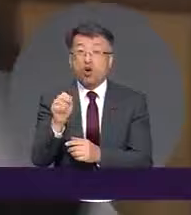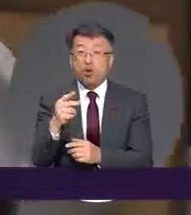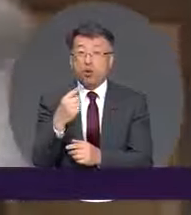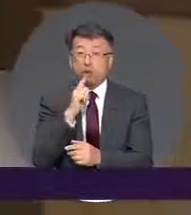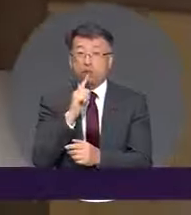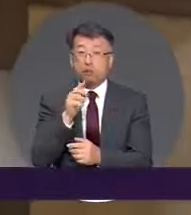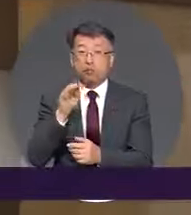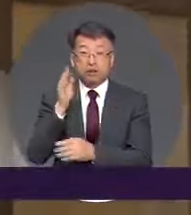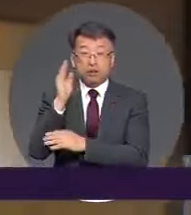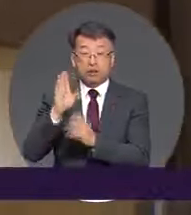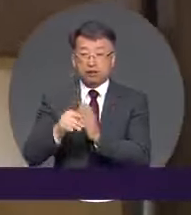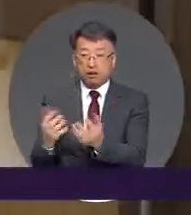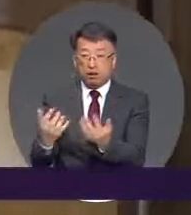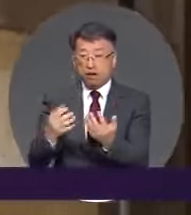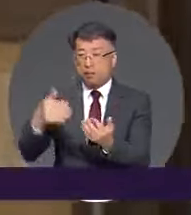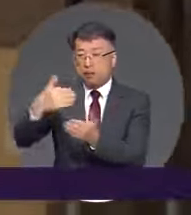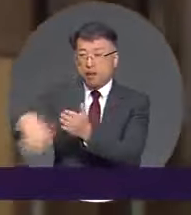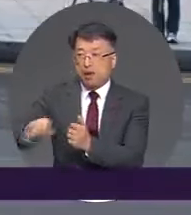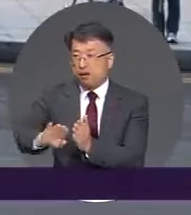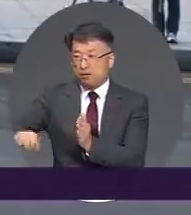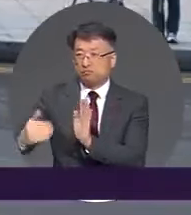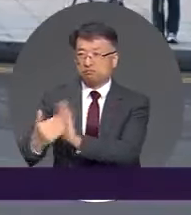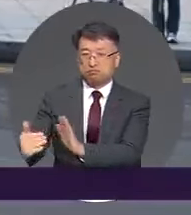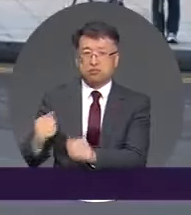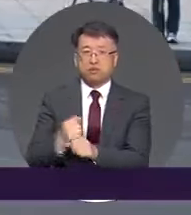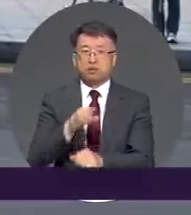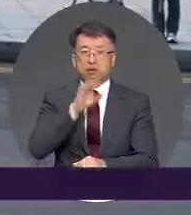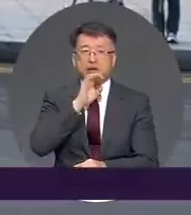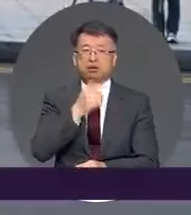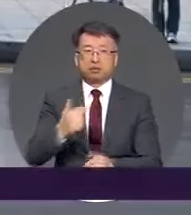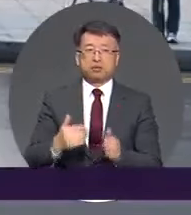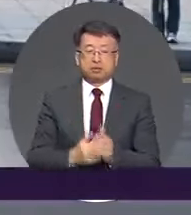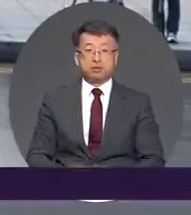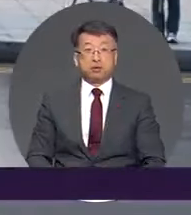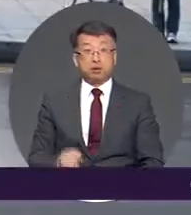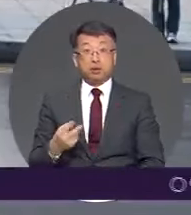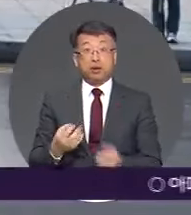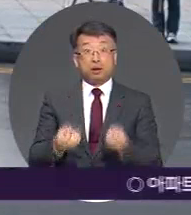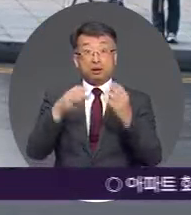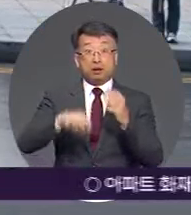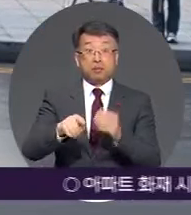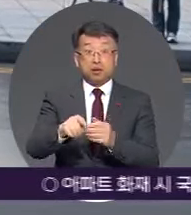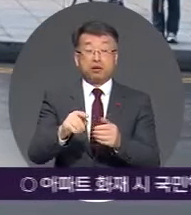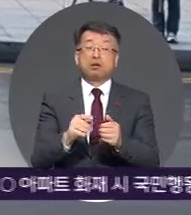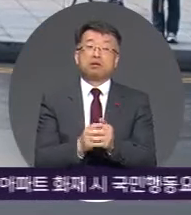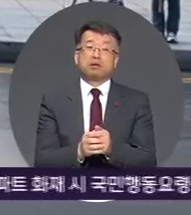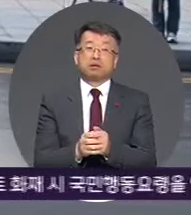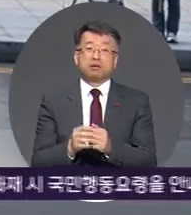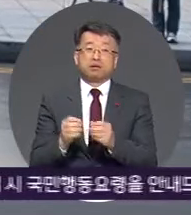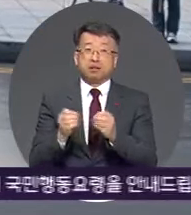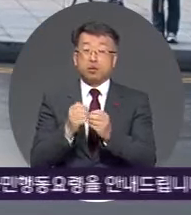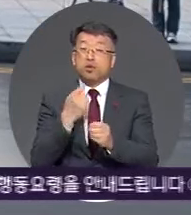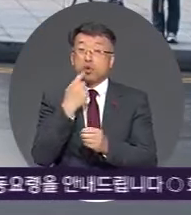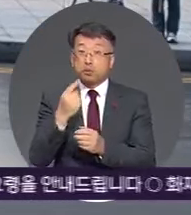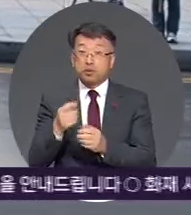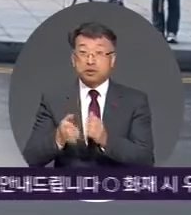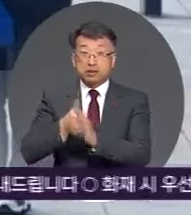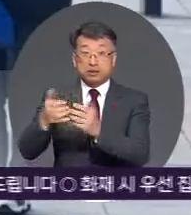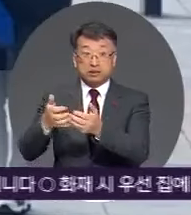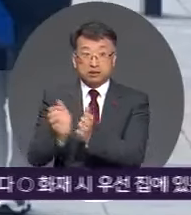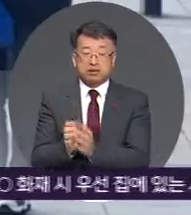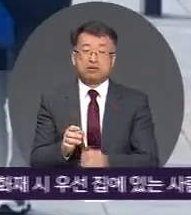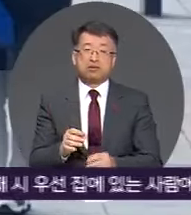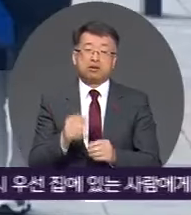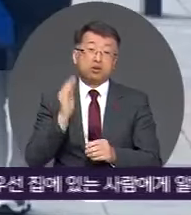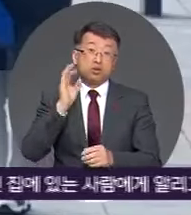브리핑을 진행해 항의를 받기도 했습니다. 행사장 앞에서는 창원 촛불시민연대가 윤 대통령의 최근